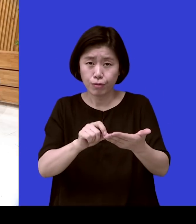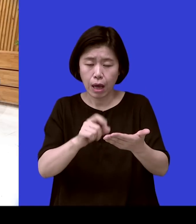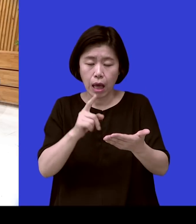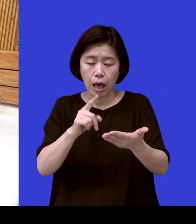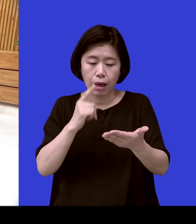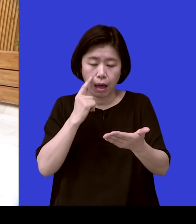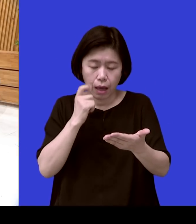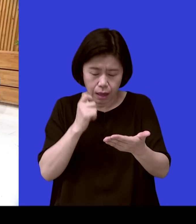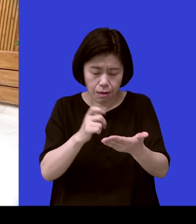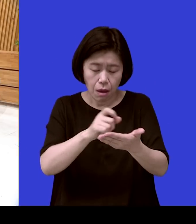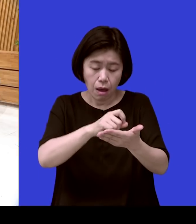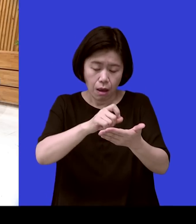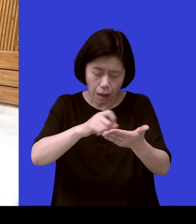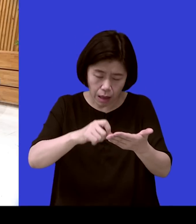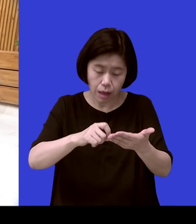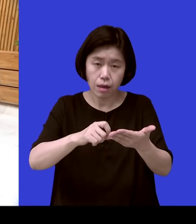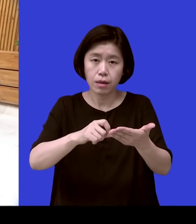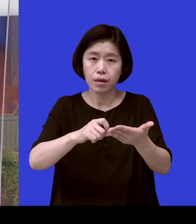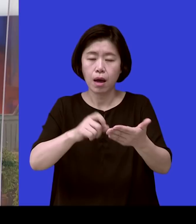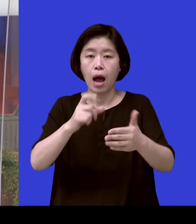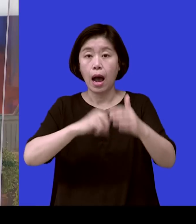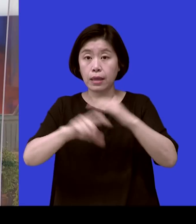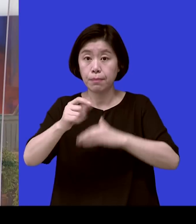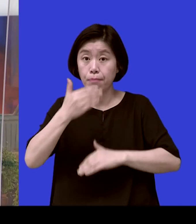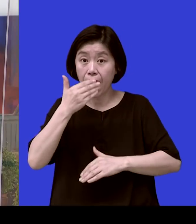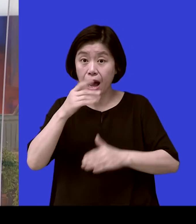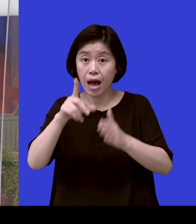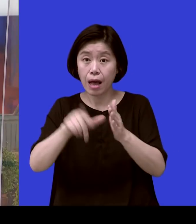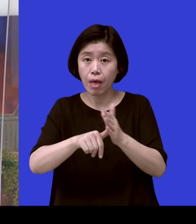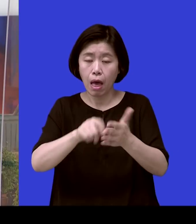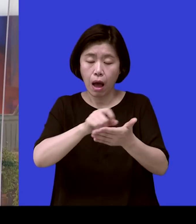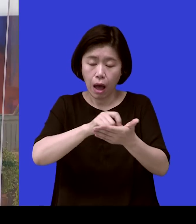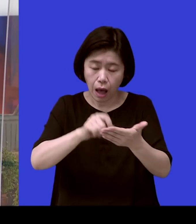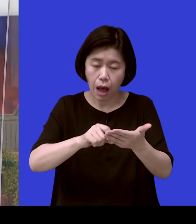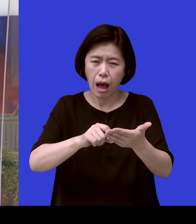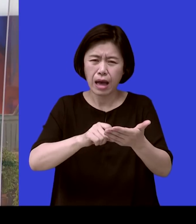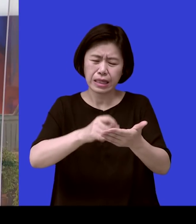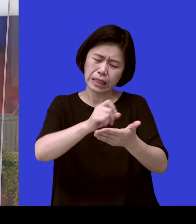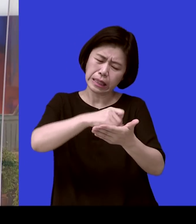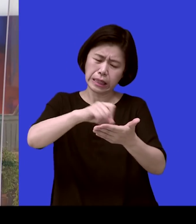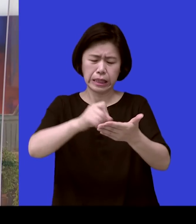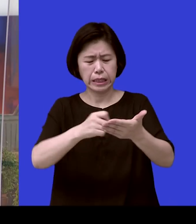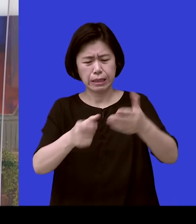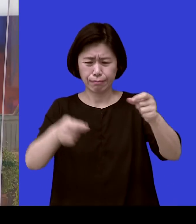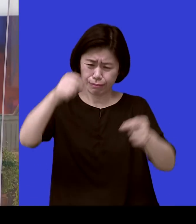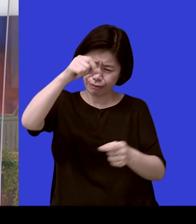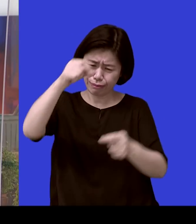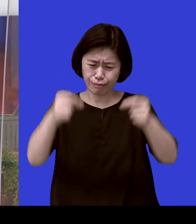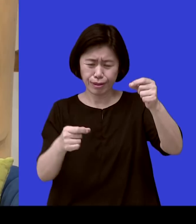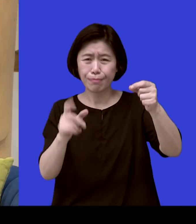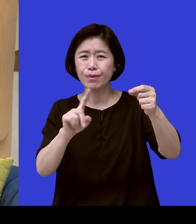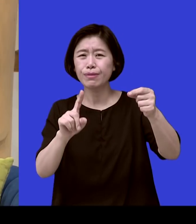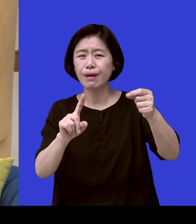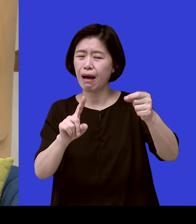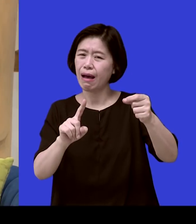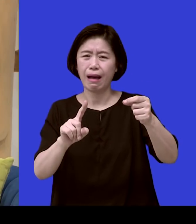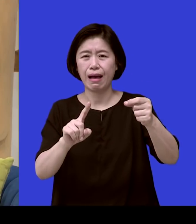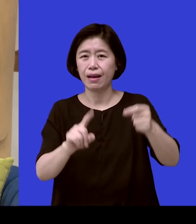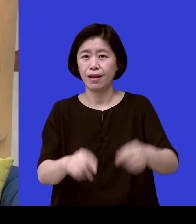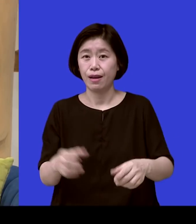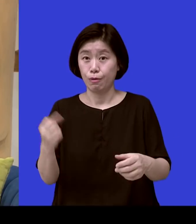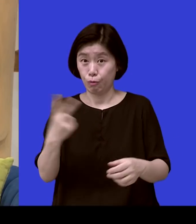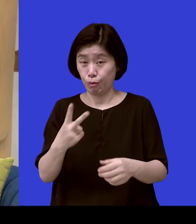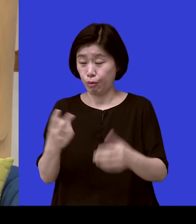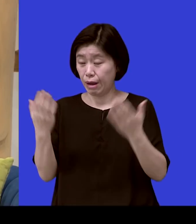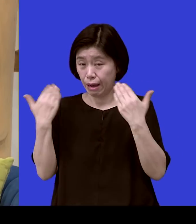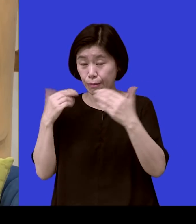아침에 밥 먹으면서 막 개발 예, 세발. 예, 아니면은 어떤 날은 아예 학교 가서 친구 것도 베끼고요. 예. 예. 어떨 때는 또